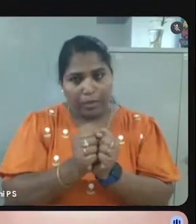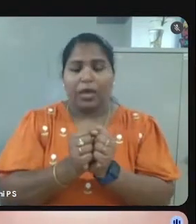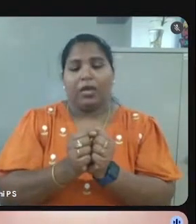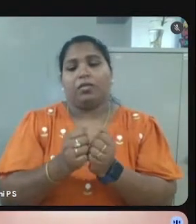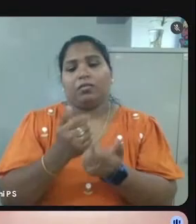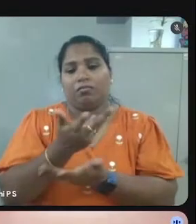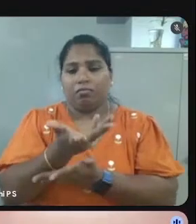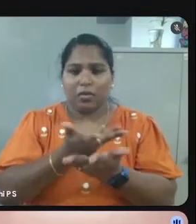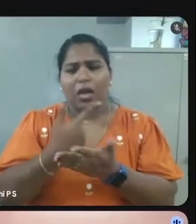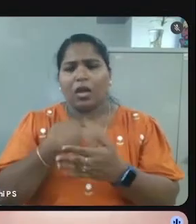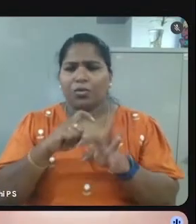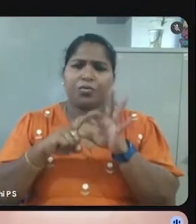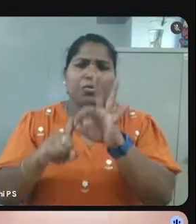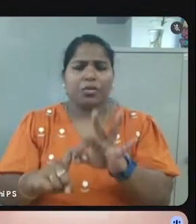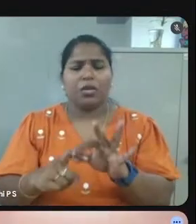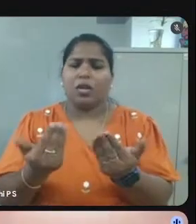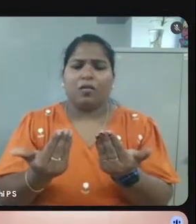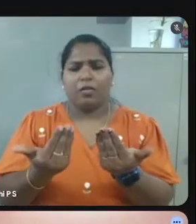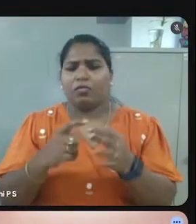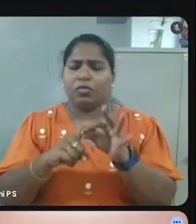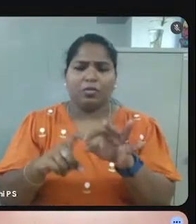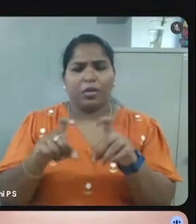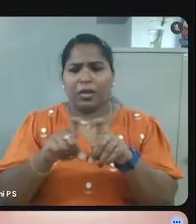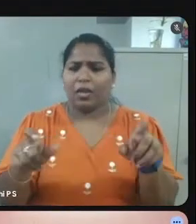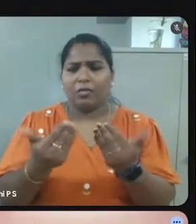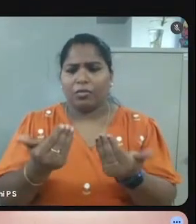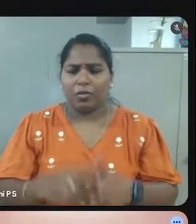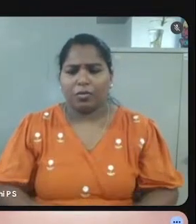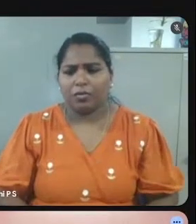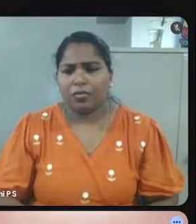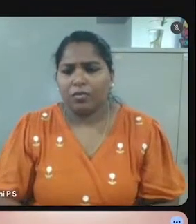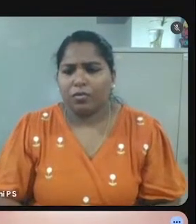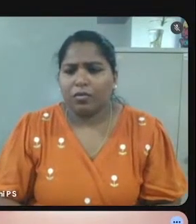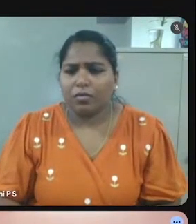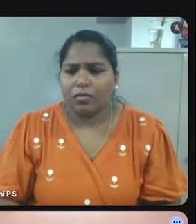ചെയ്യുമ്പോൾ അത് നമുക്കൊന്ന് ചോദിക്കുമ്പോൾ നമുക്കത് പറഞ്ഞു കൊടുക്കും. യെസ്.